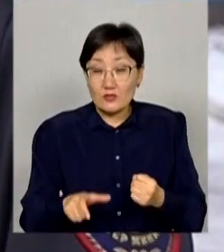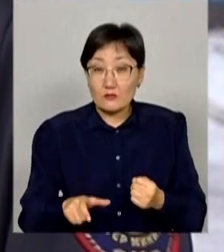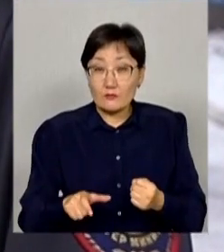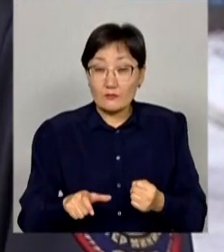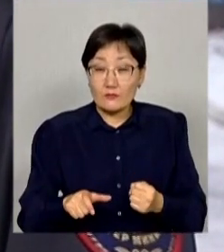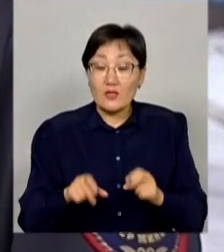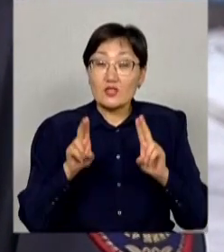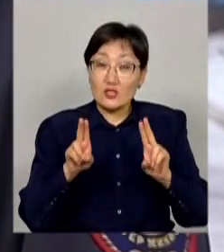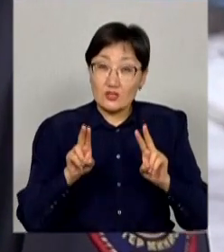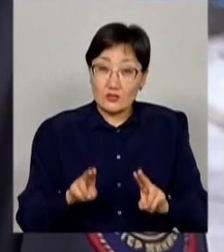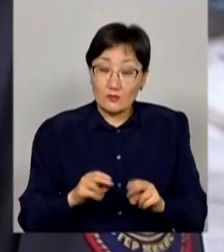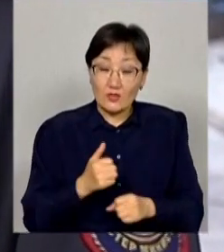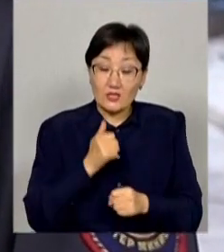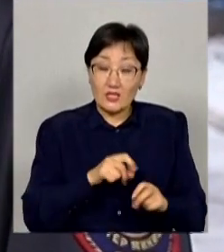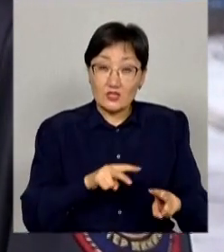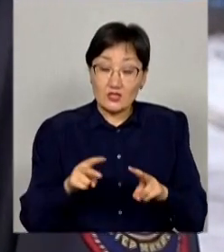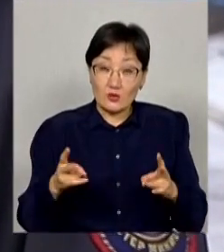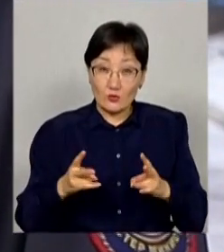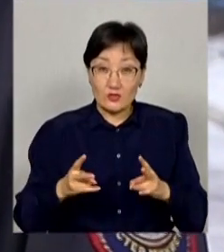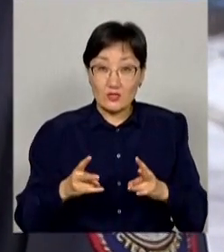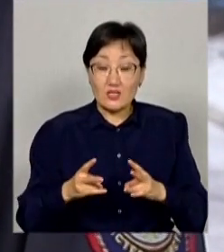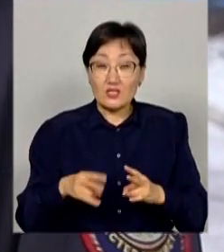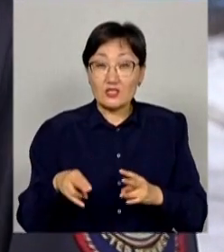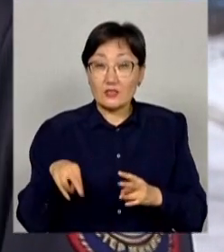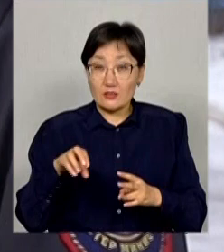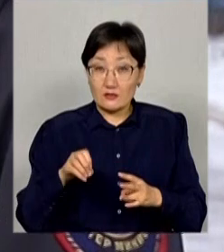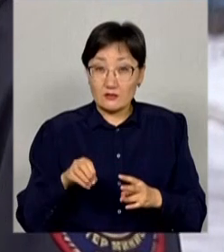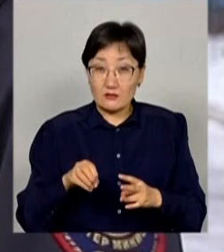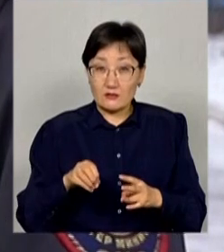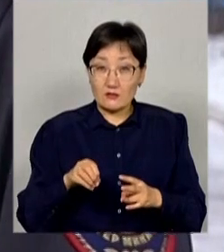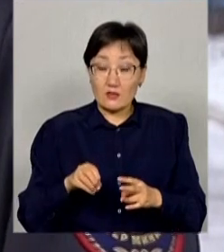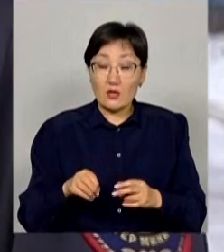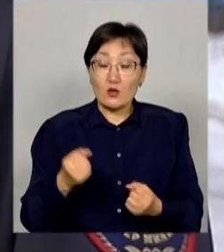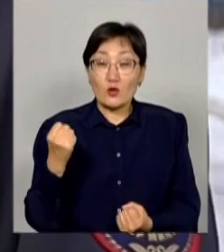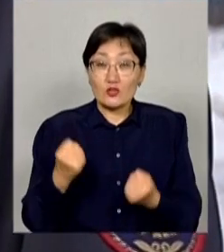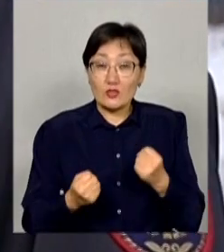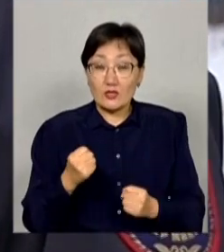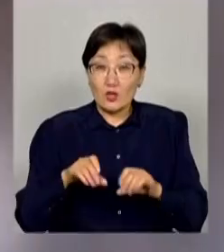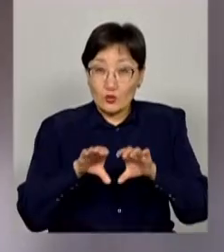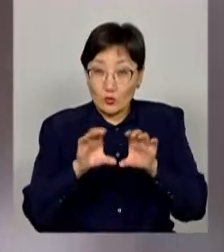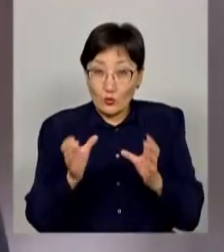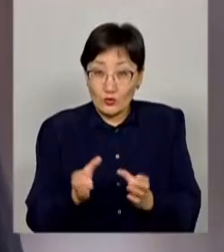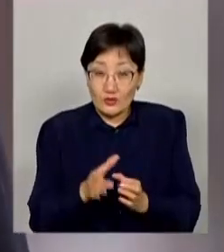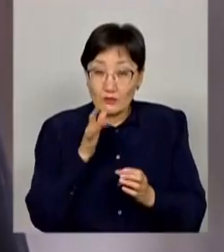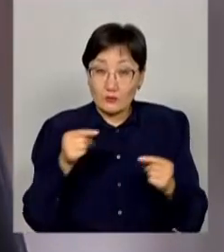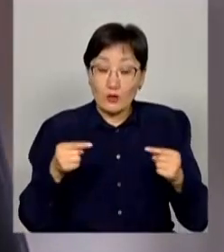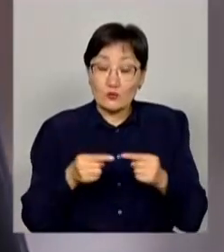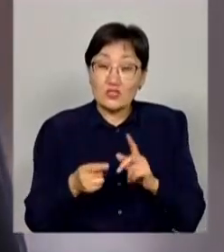қозғалысы ережелерін қатаң сақтау қажет. Яғни көліктерінің дөңгелектерін уақытылы